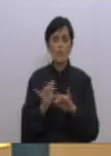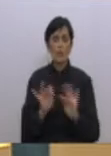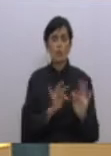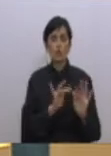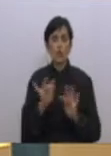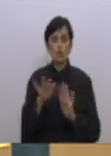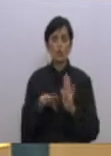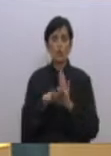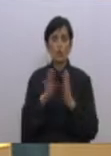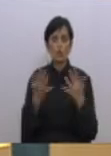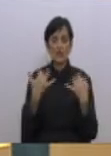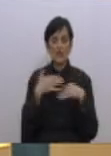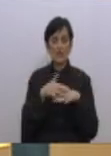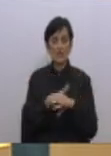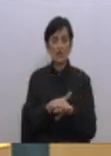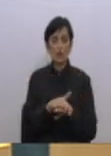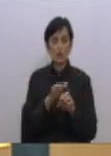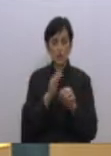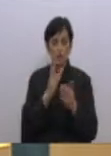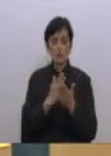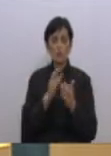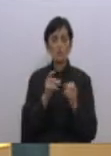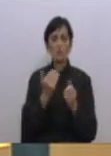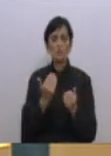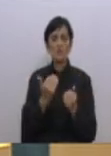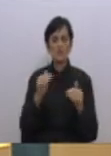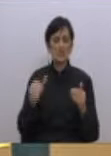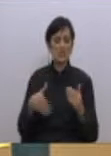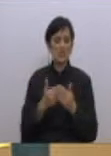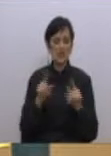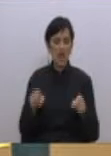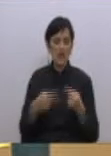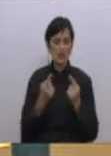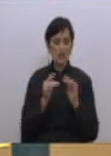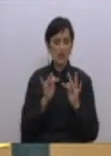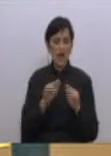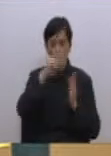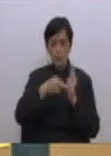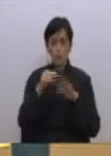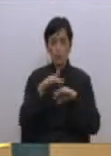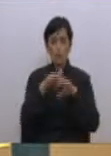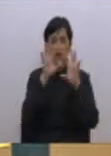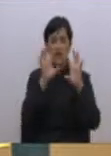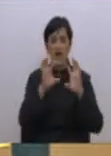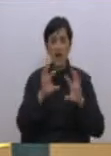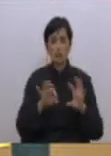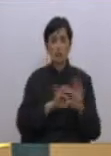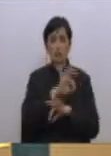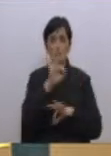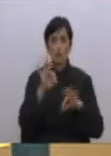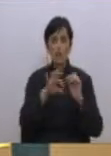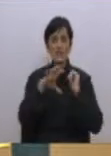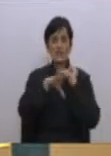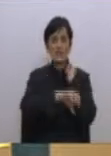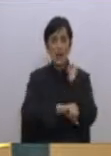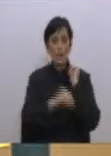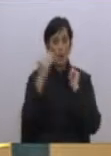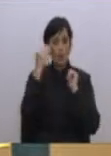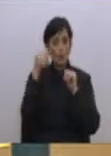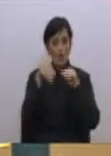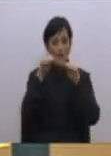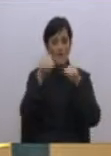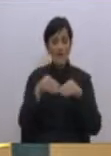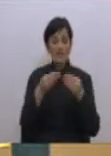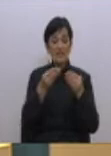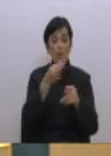უკეთ ინტეგრირებისათვის მიზანშეწონილია მისი განახლება განხორციელდეს შემდგომი წლის სახელმწიფო პროექტის საბოლოო ვარიანტის